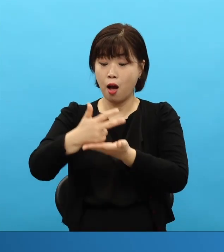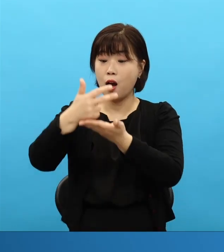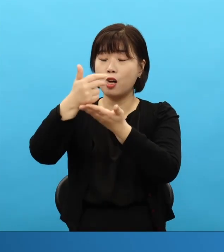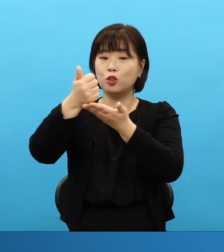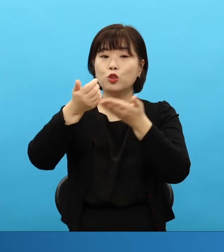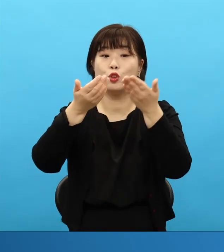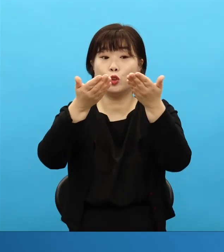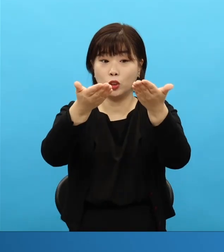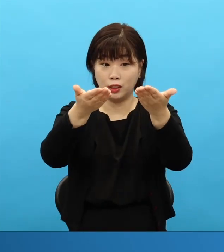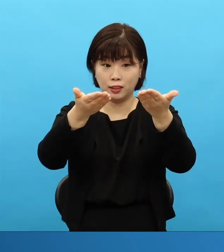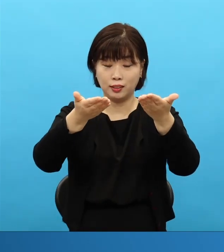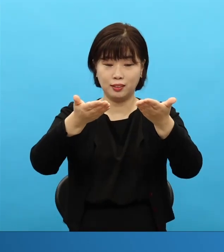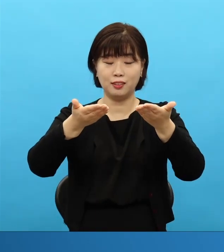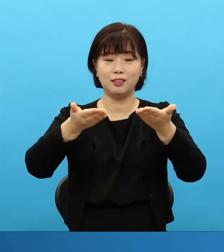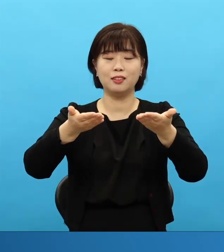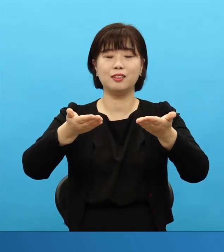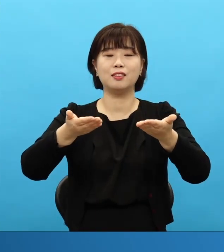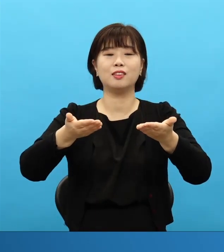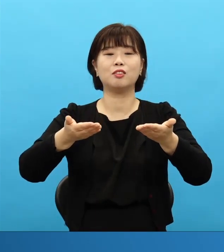주가